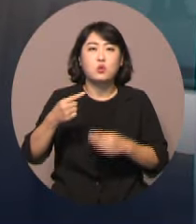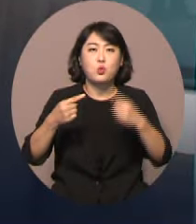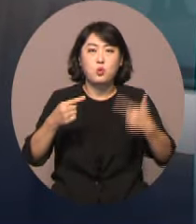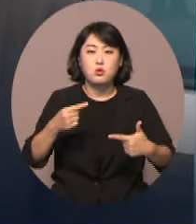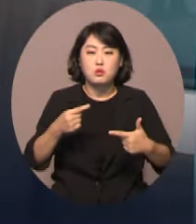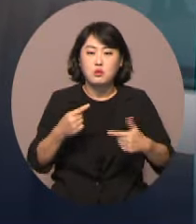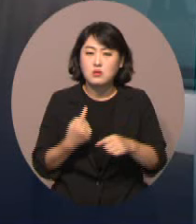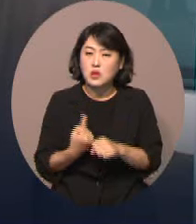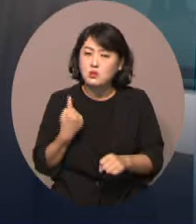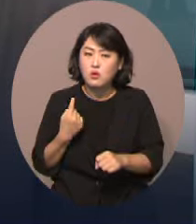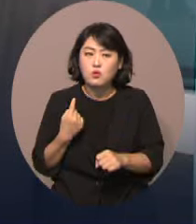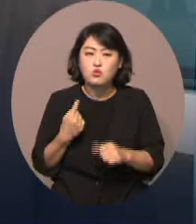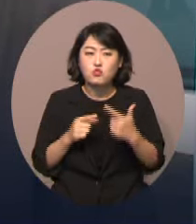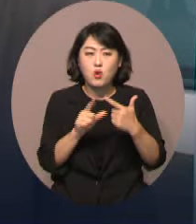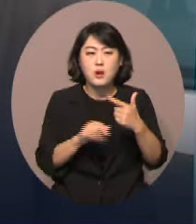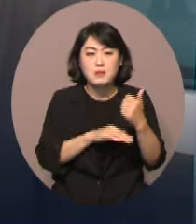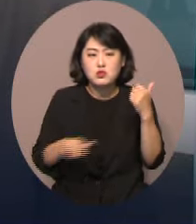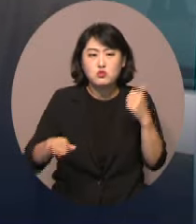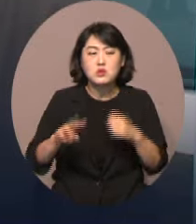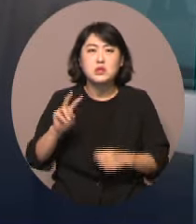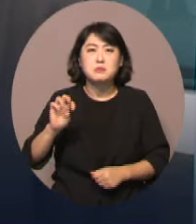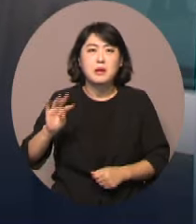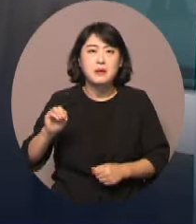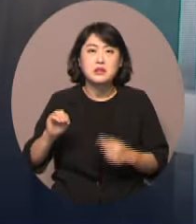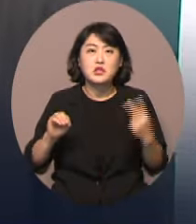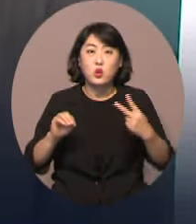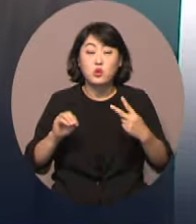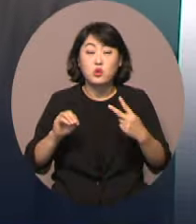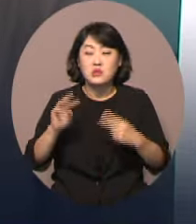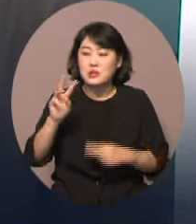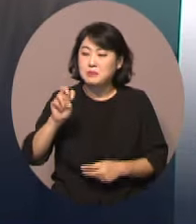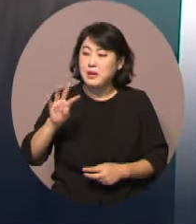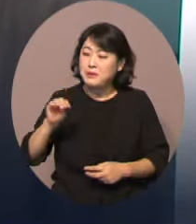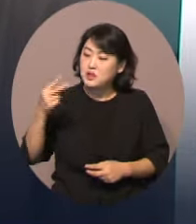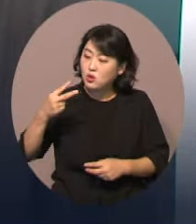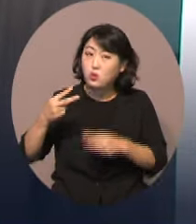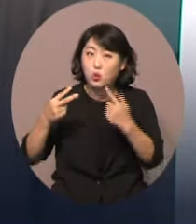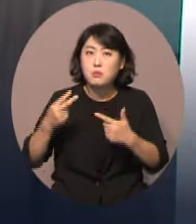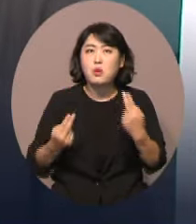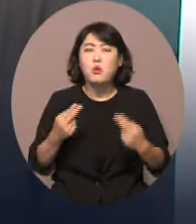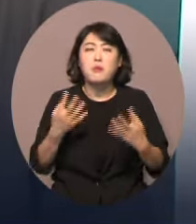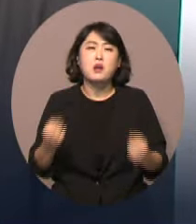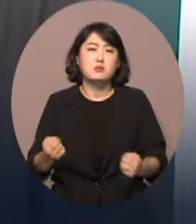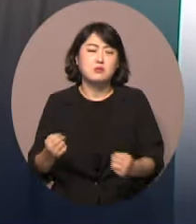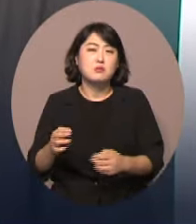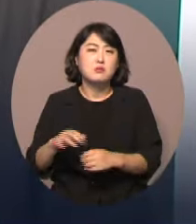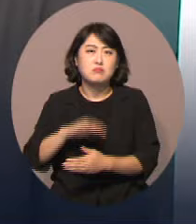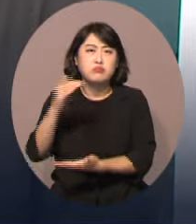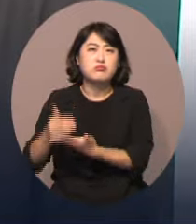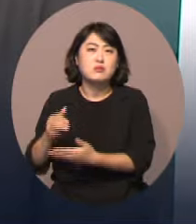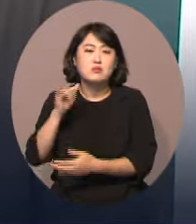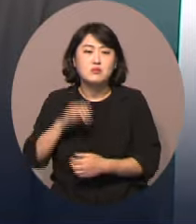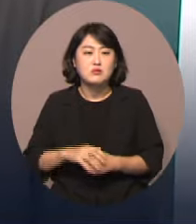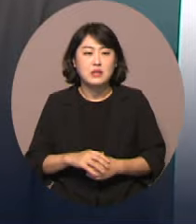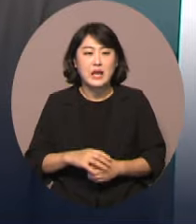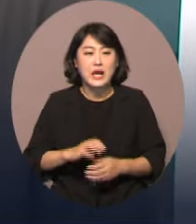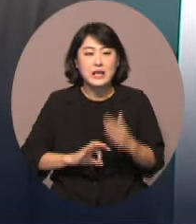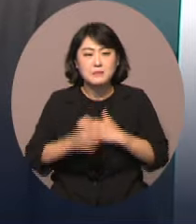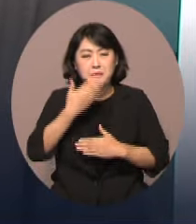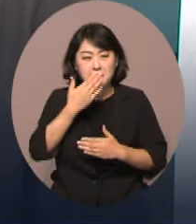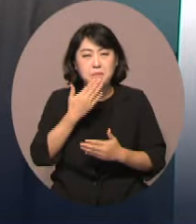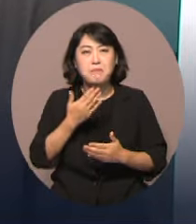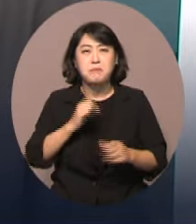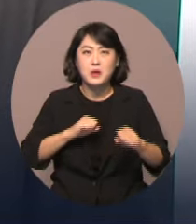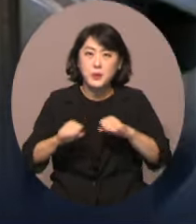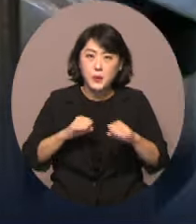대비 지금 24만 2천 톤이 지금 많은 양이거든요. 아침밥 먹기 운동을 시작으로 해서 쌀 수출,